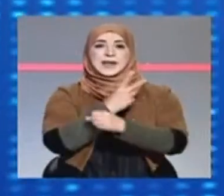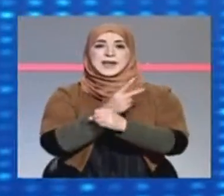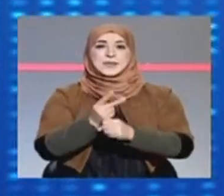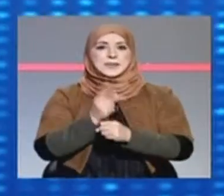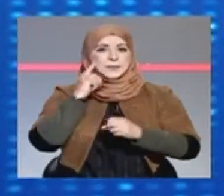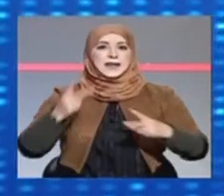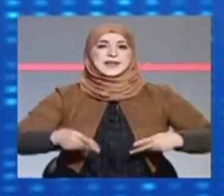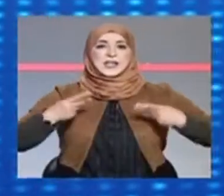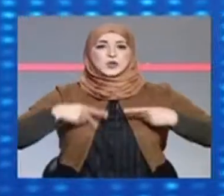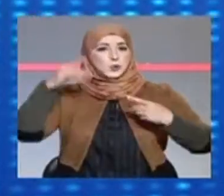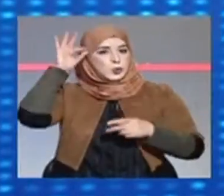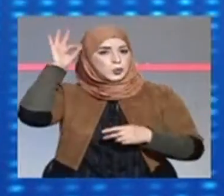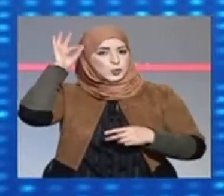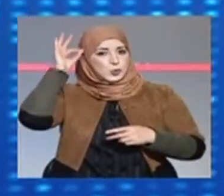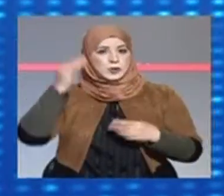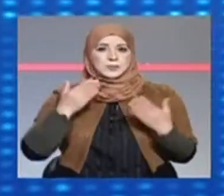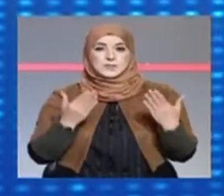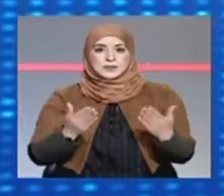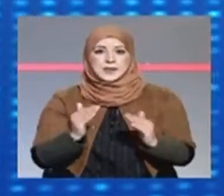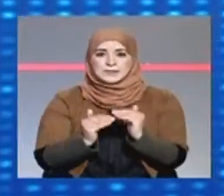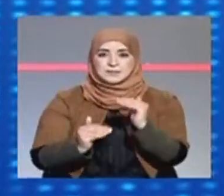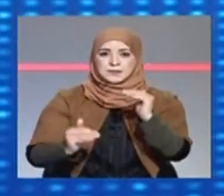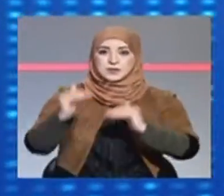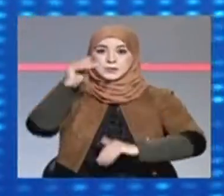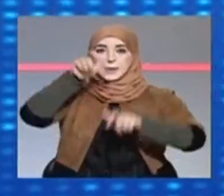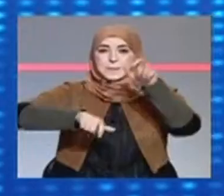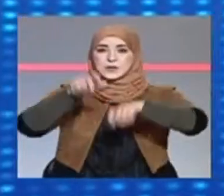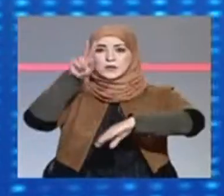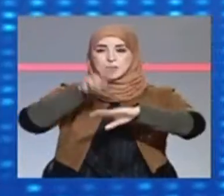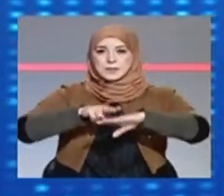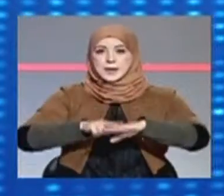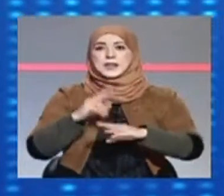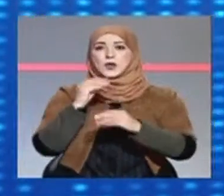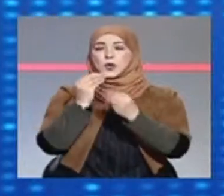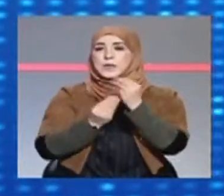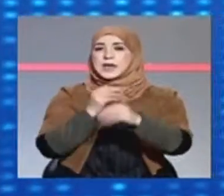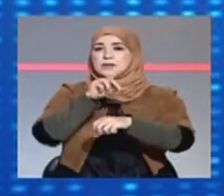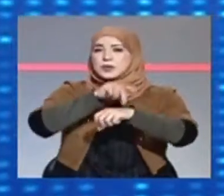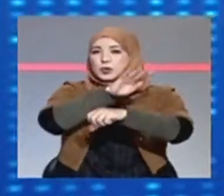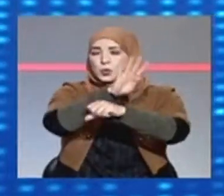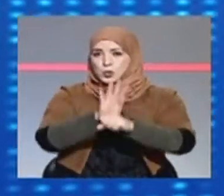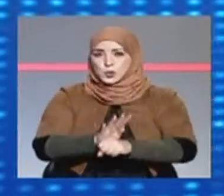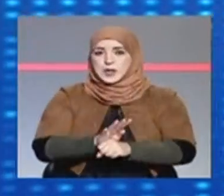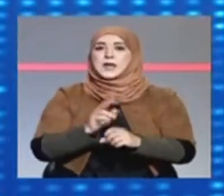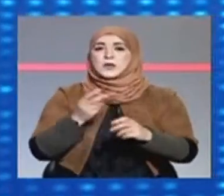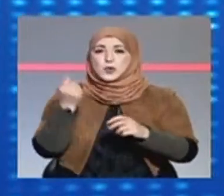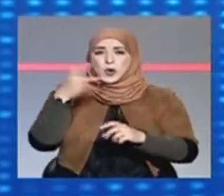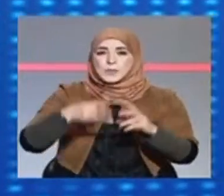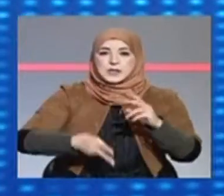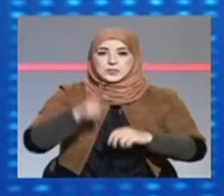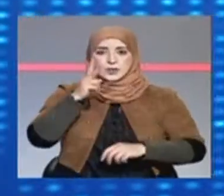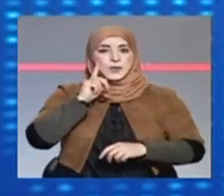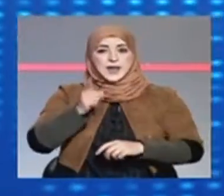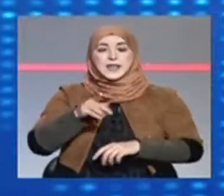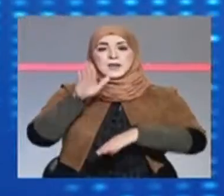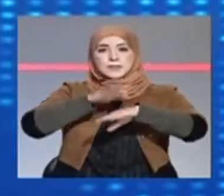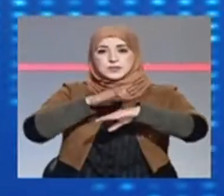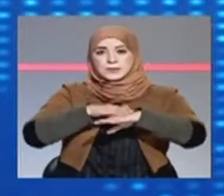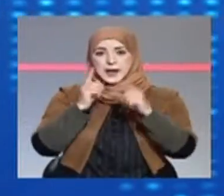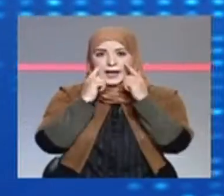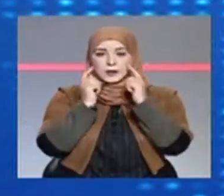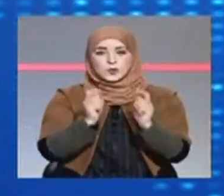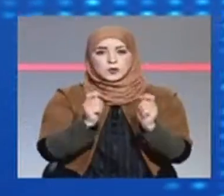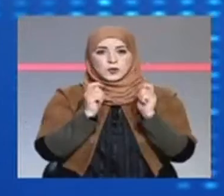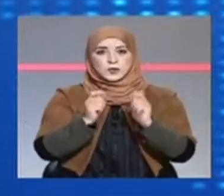تعيش في تونس يتسم بارتفاع عدد الوفيات و حالات الاصابه بكين تسعه عشر يستوجب مزيد الحذر وال